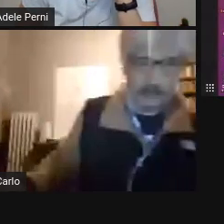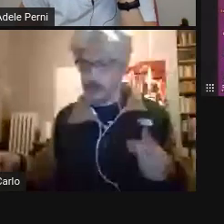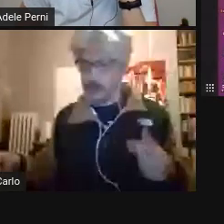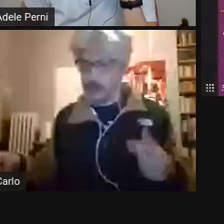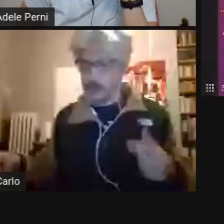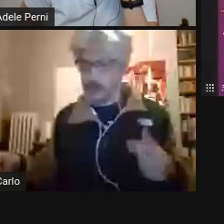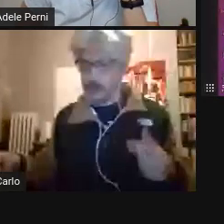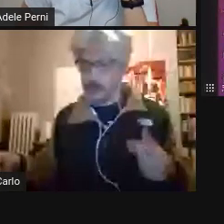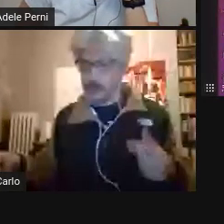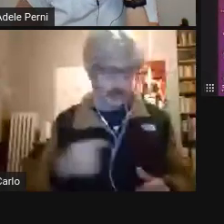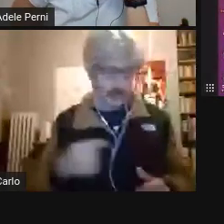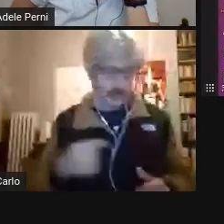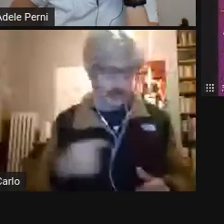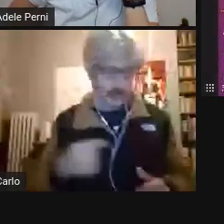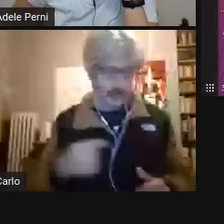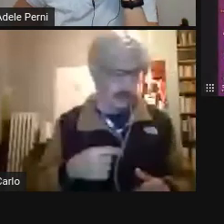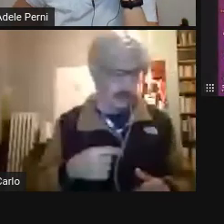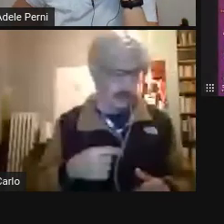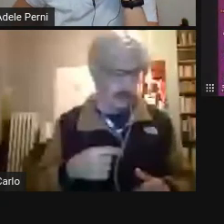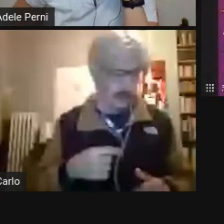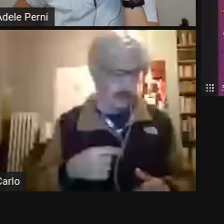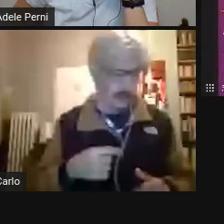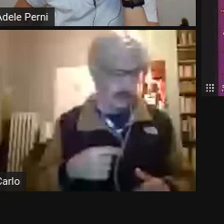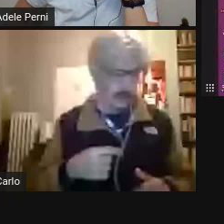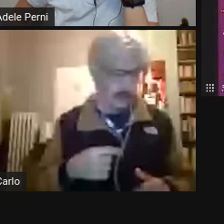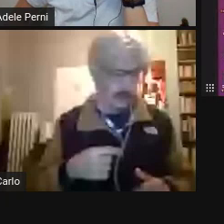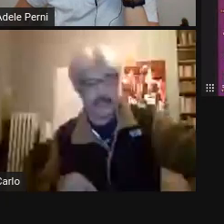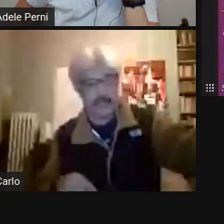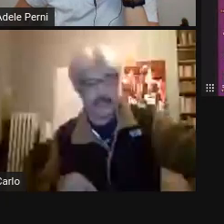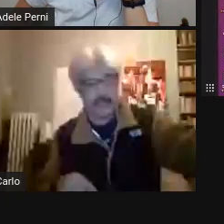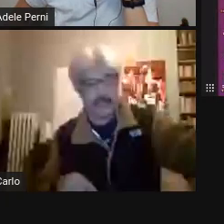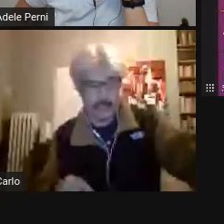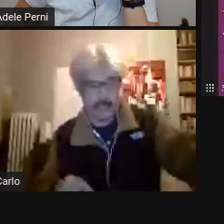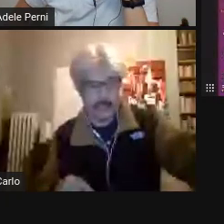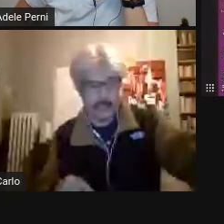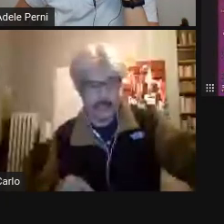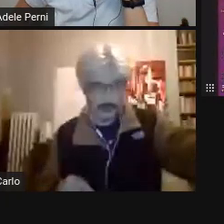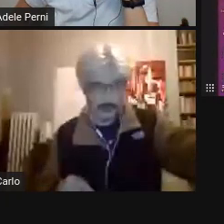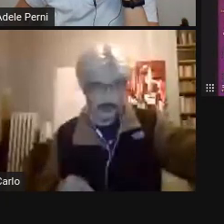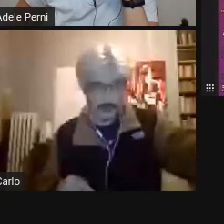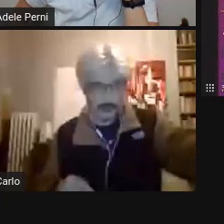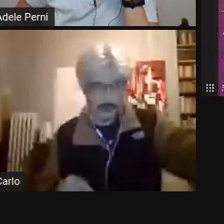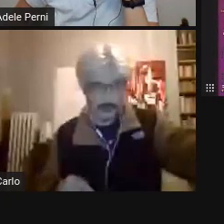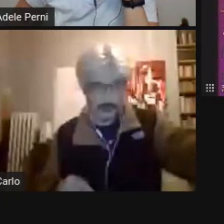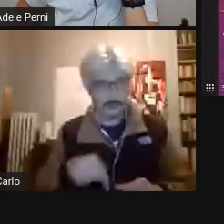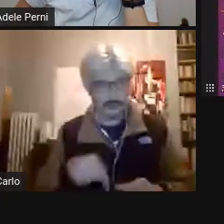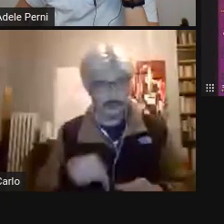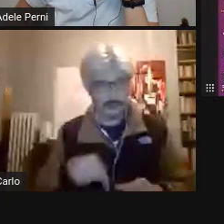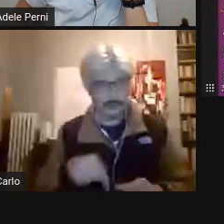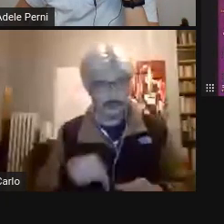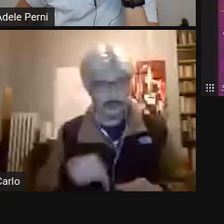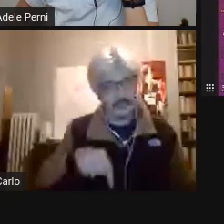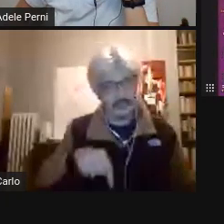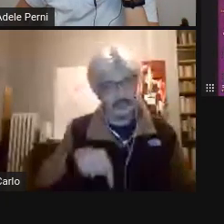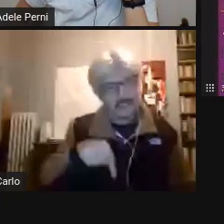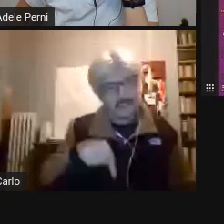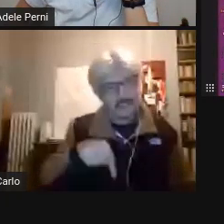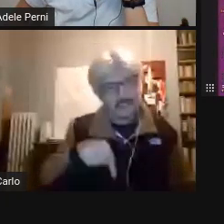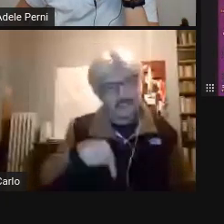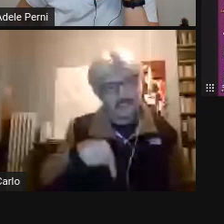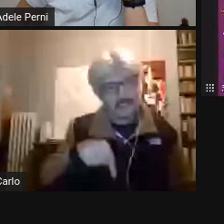i bottoni a scansione sono dei bottoni che hanno un unico tasto in questo caso è smontato perché i maker a volte fanno dei pasticci terribili